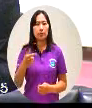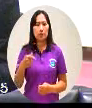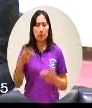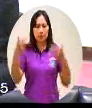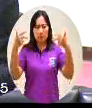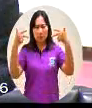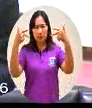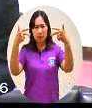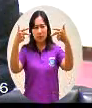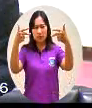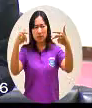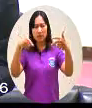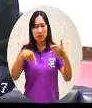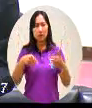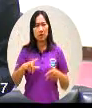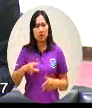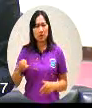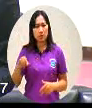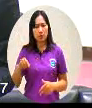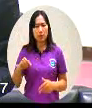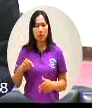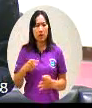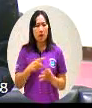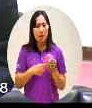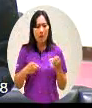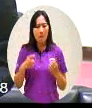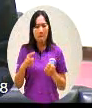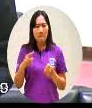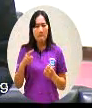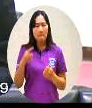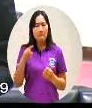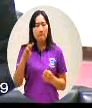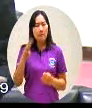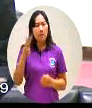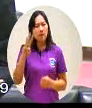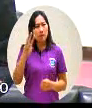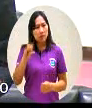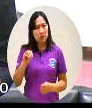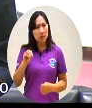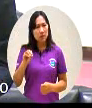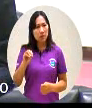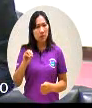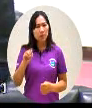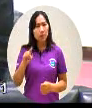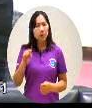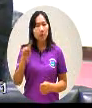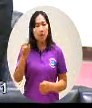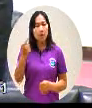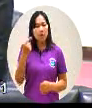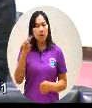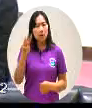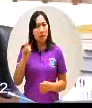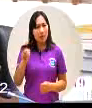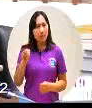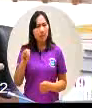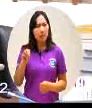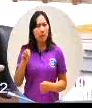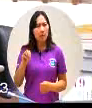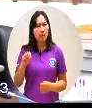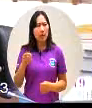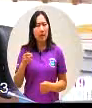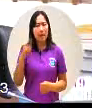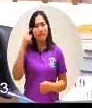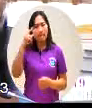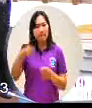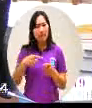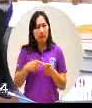讲1G30000后5000的啦，你讲效果功能安怎，日新月异啦，你今年装的甲明年的就佫无同